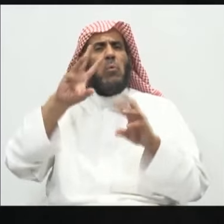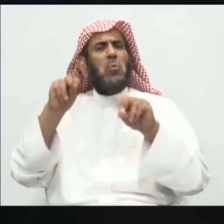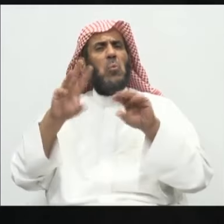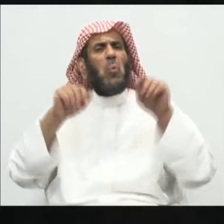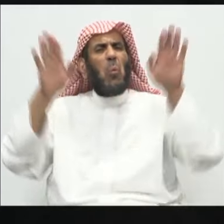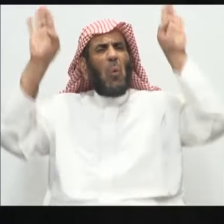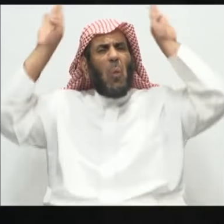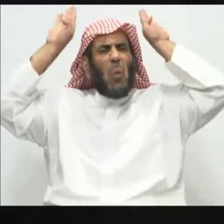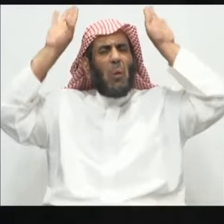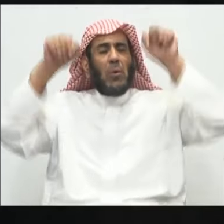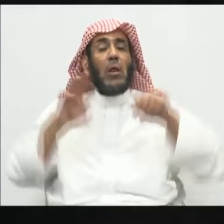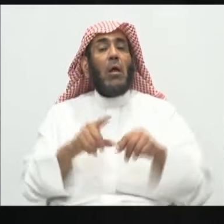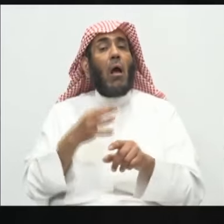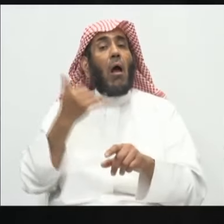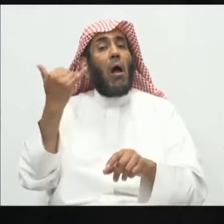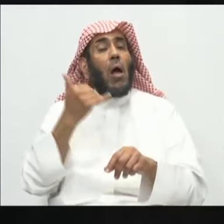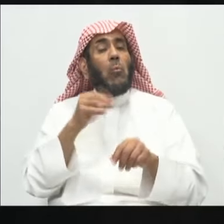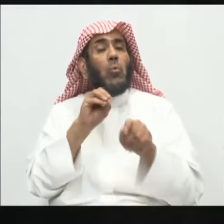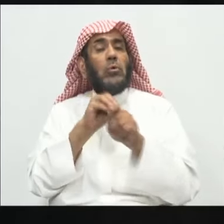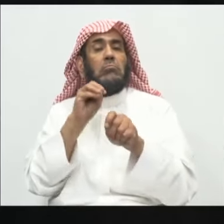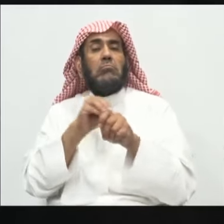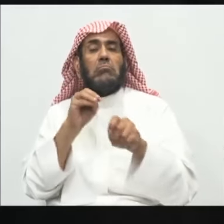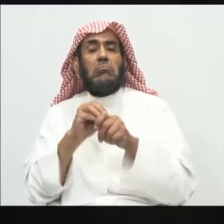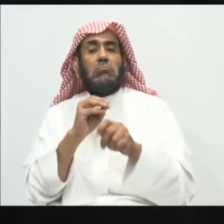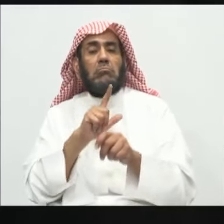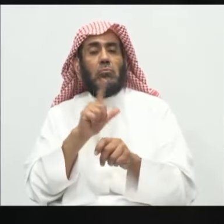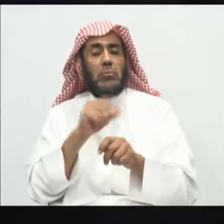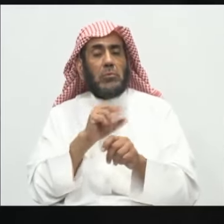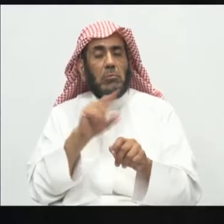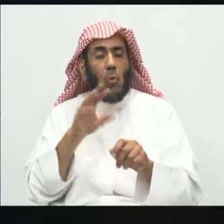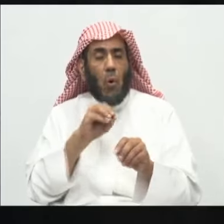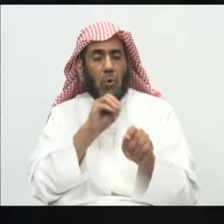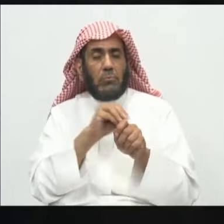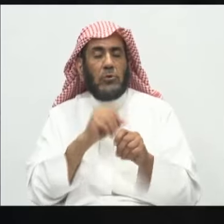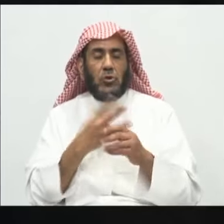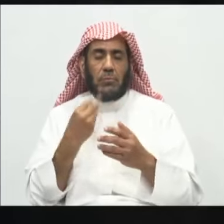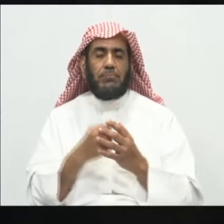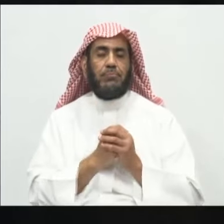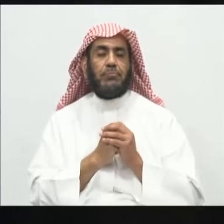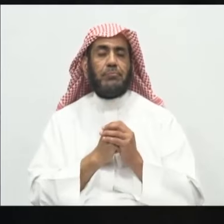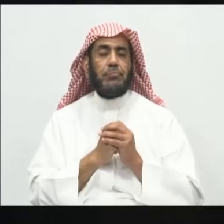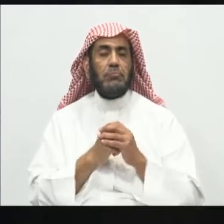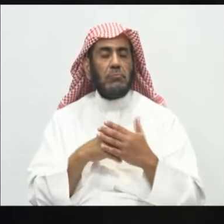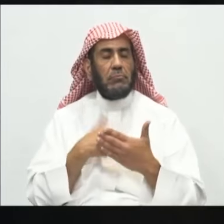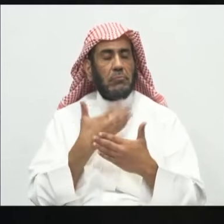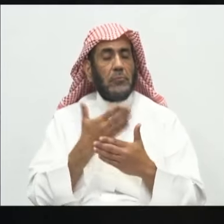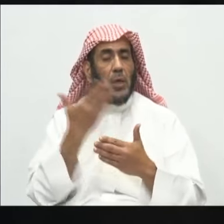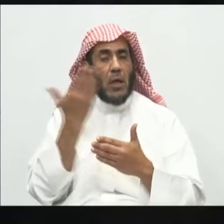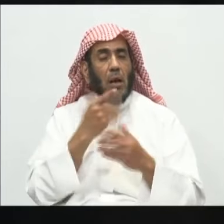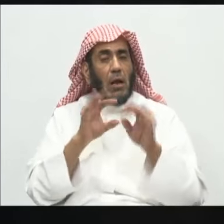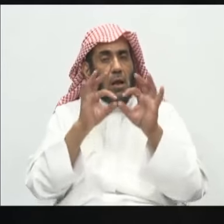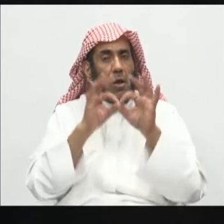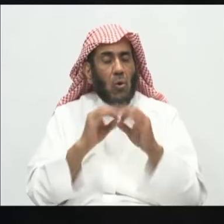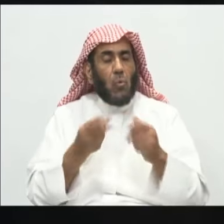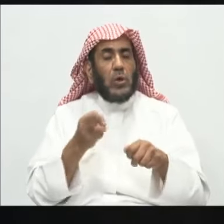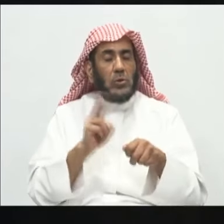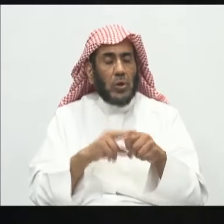هذه اهم الوصايا التي ذكرها لقمان لابنه وهو يعظه جميل بامكانك ايضا ان تقرا الايه وان